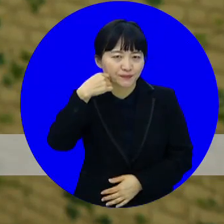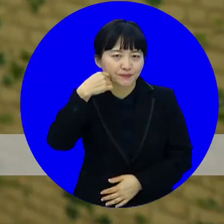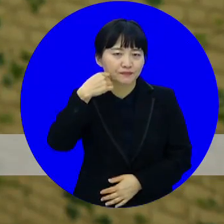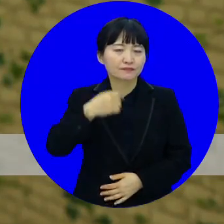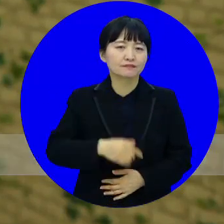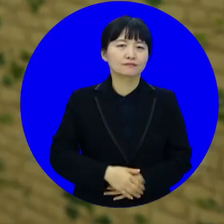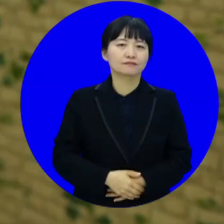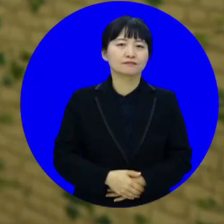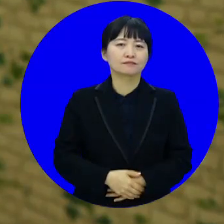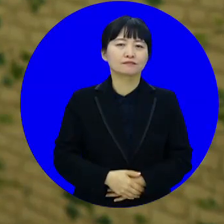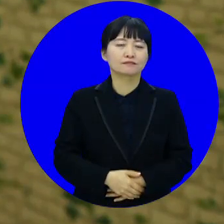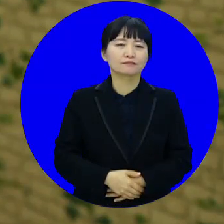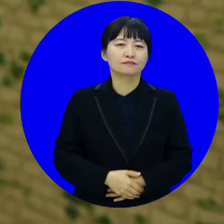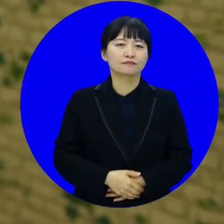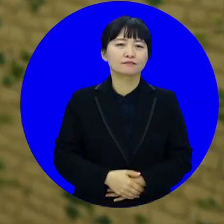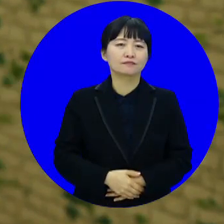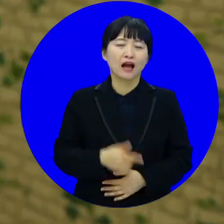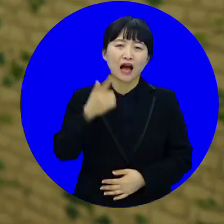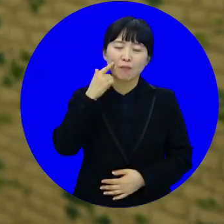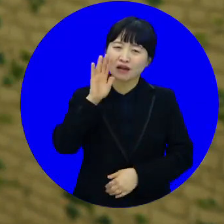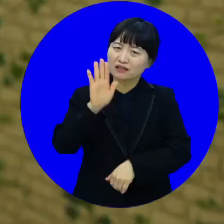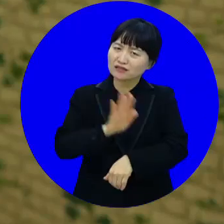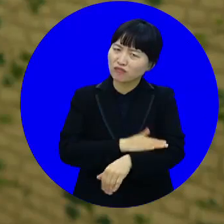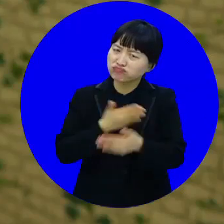느낌? 아빠가 못 해줬나?